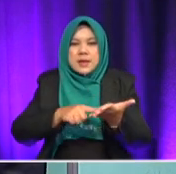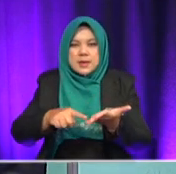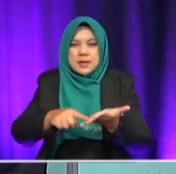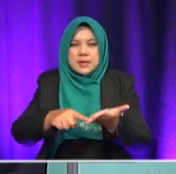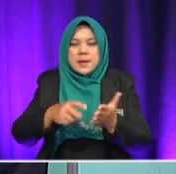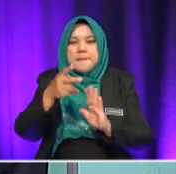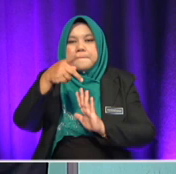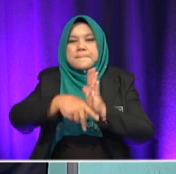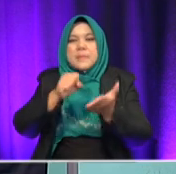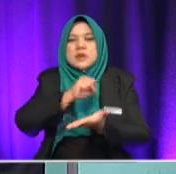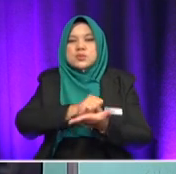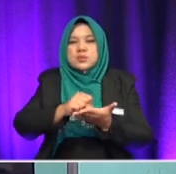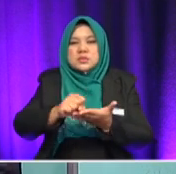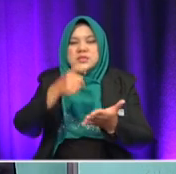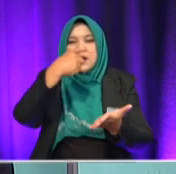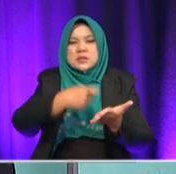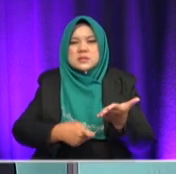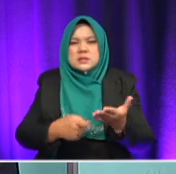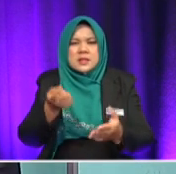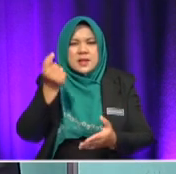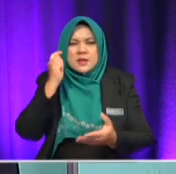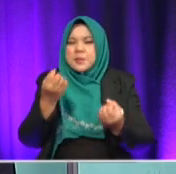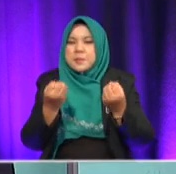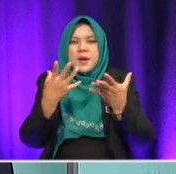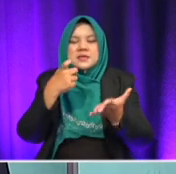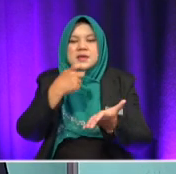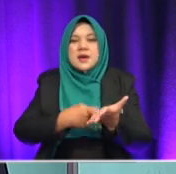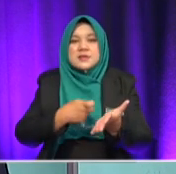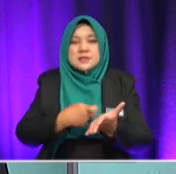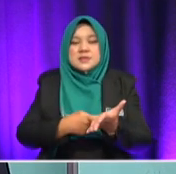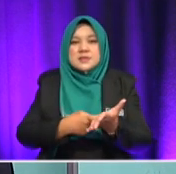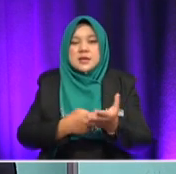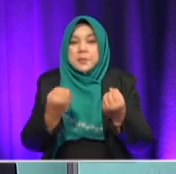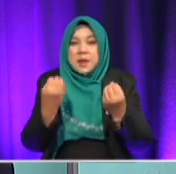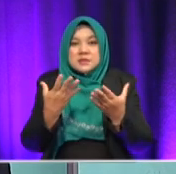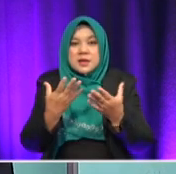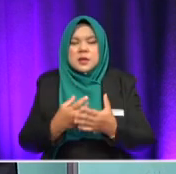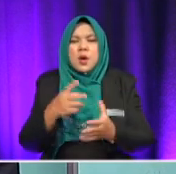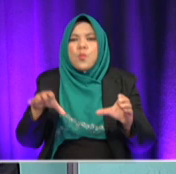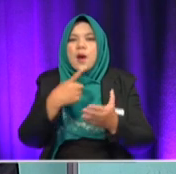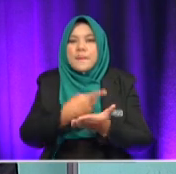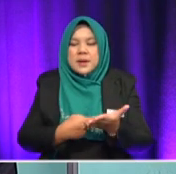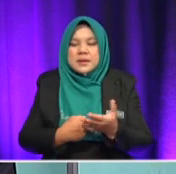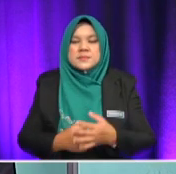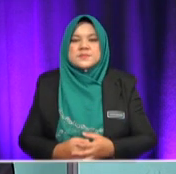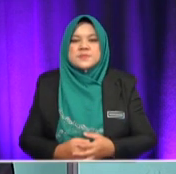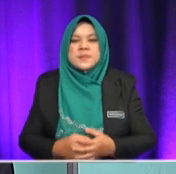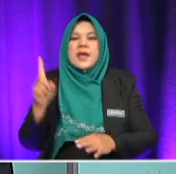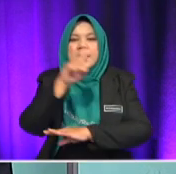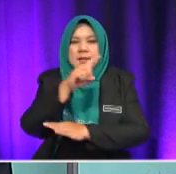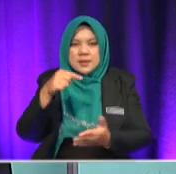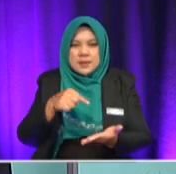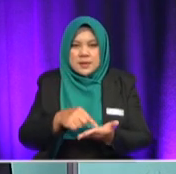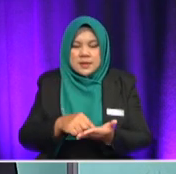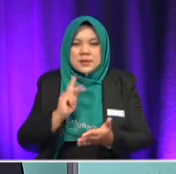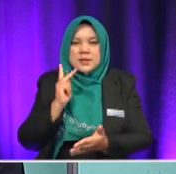penyuci harta kita tengok tadi pegang harta yang banyak soal yang tadi So hari ini kita tidak